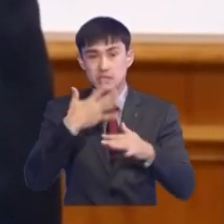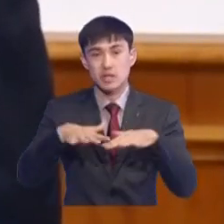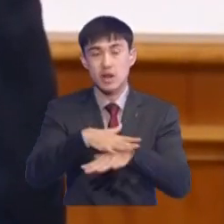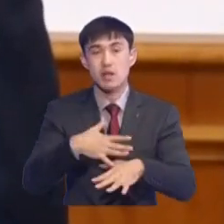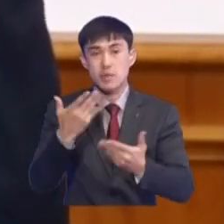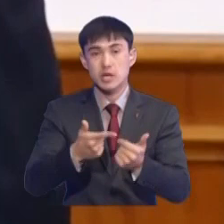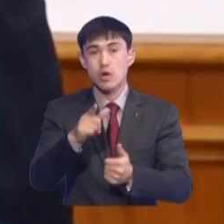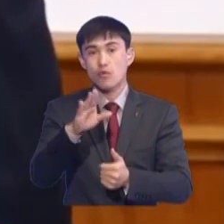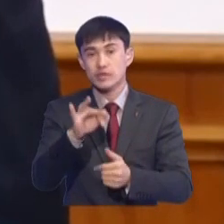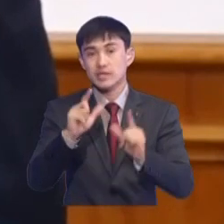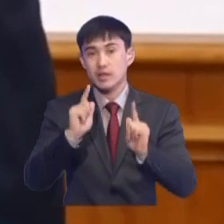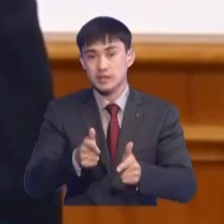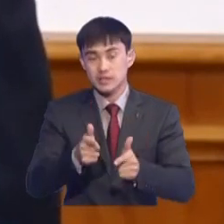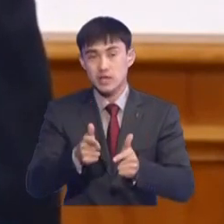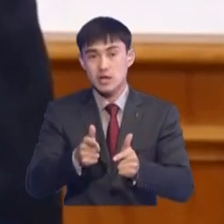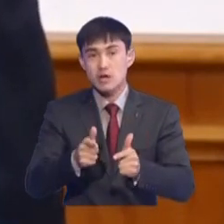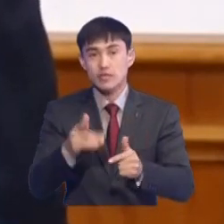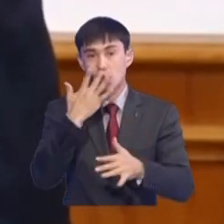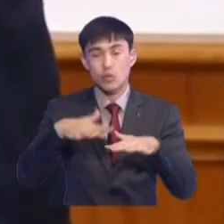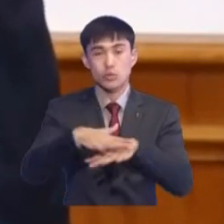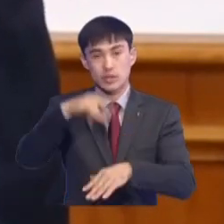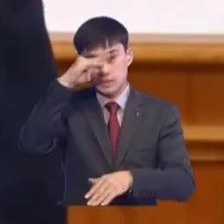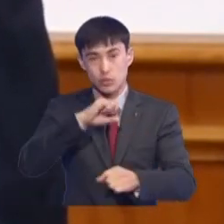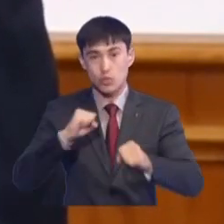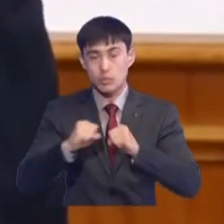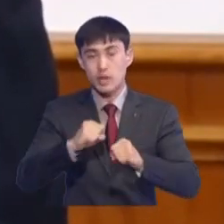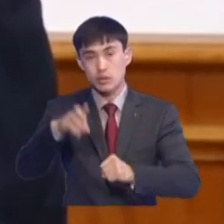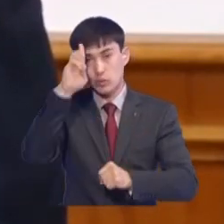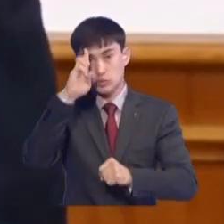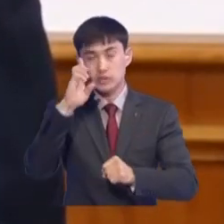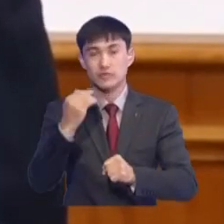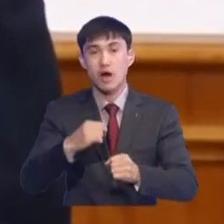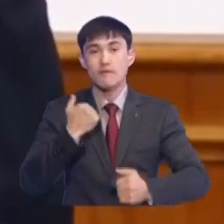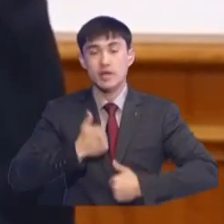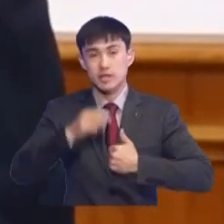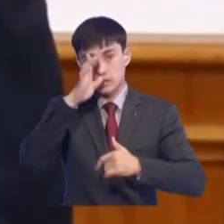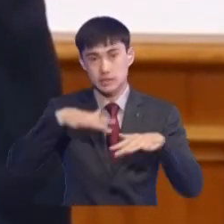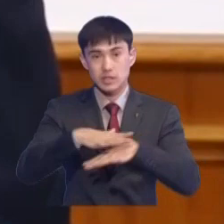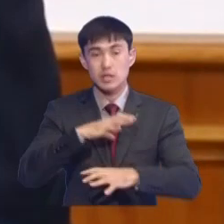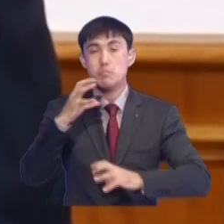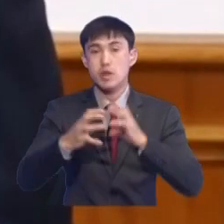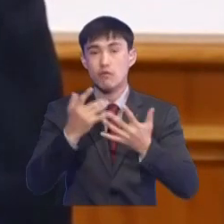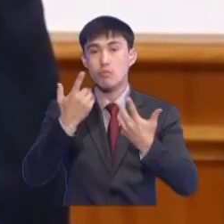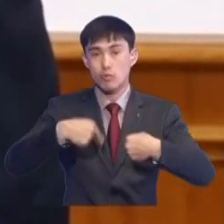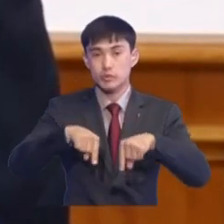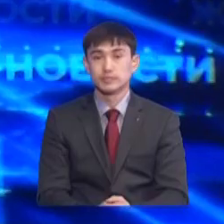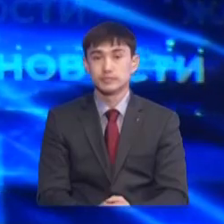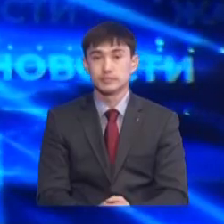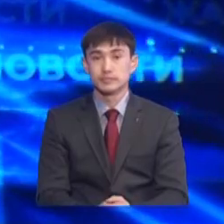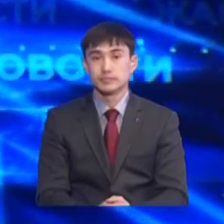и межконфессионального согласия верно служить народу Казахстана укреплять государственность и авторитет моей страны в мировом обществе